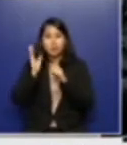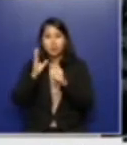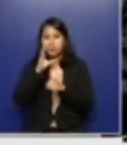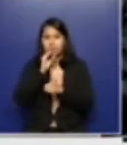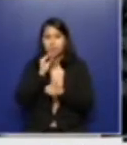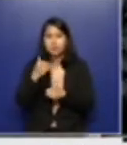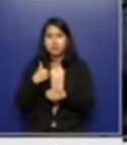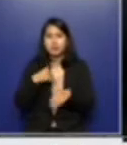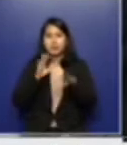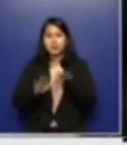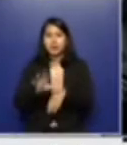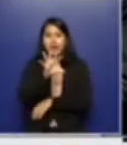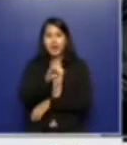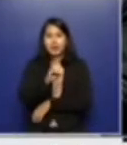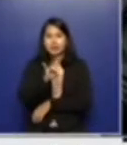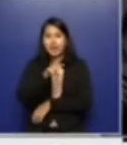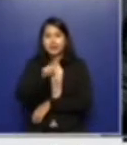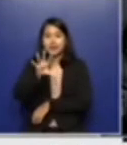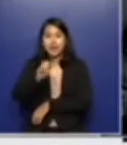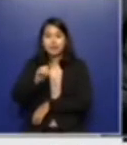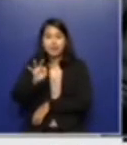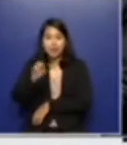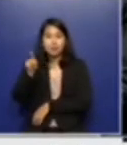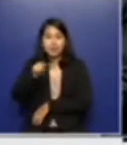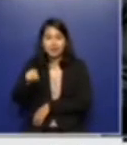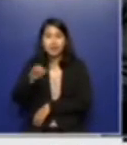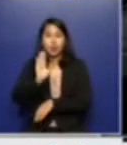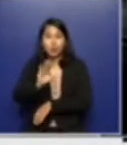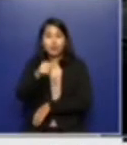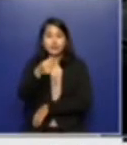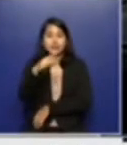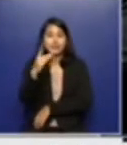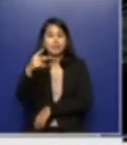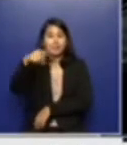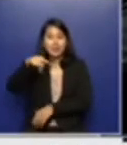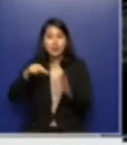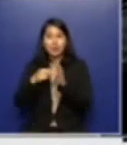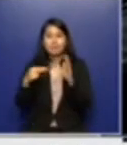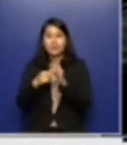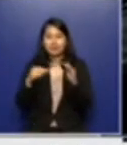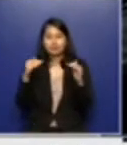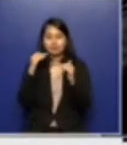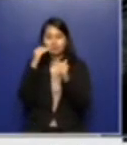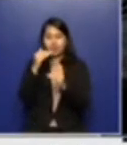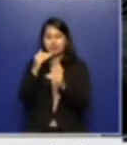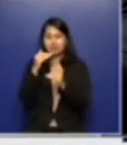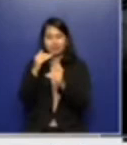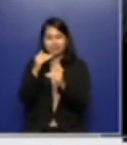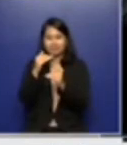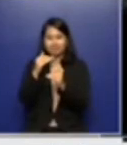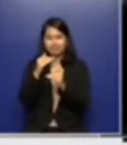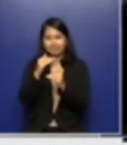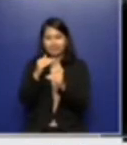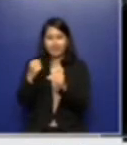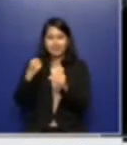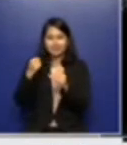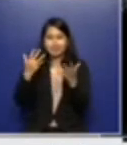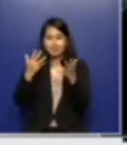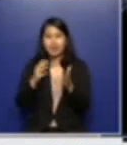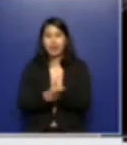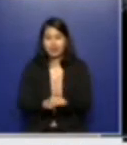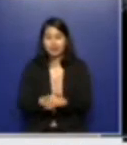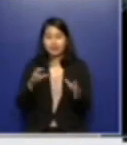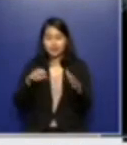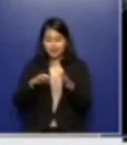มาณ 58-59% ของ GDP ซึ่งก็ปริ่มที่จะเกินกรอบความยั่งยืนทางการคลังมากแล้วค่ะแต่เราอย่าลืมว่ายังมีปัจจัยส